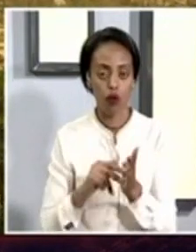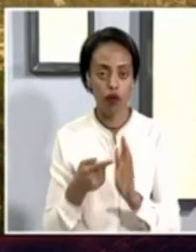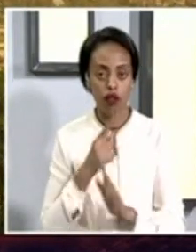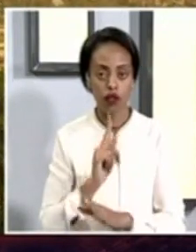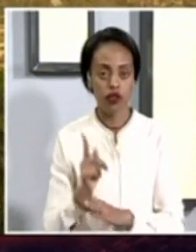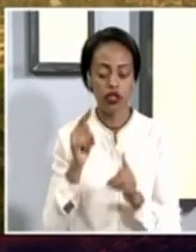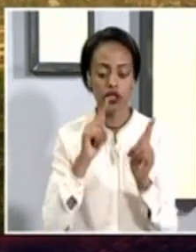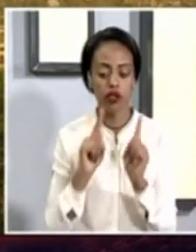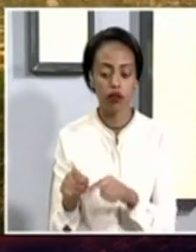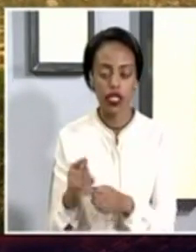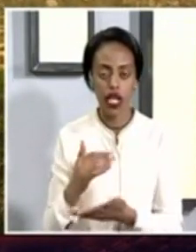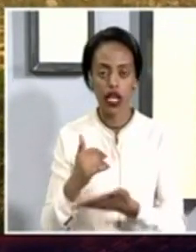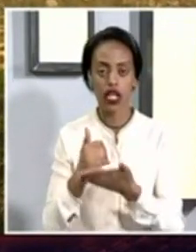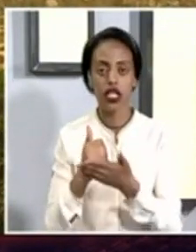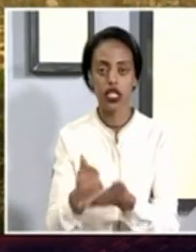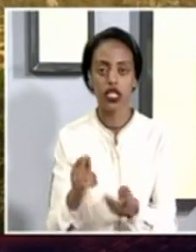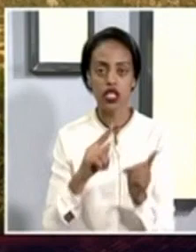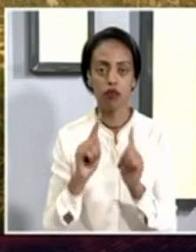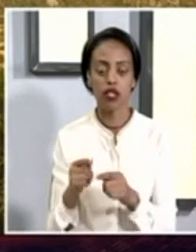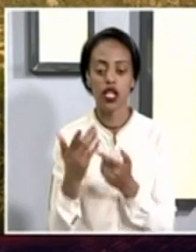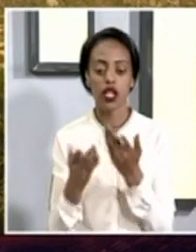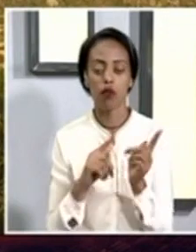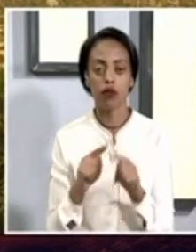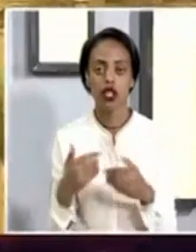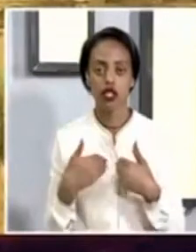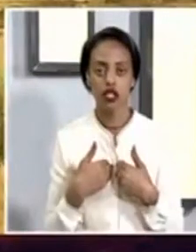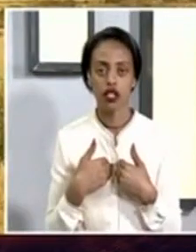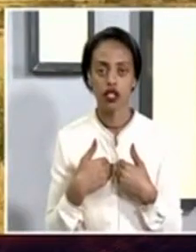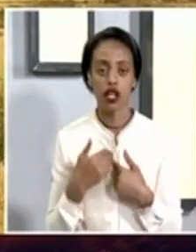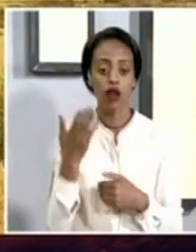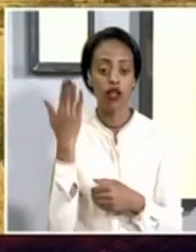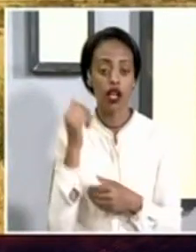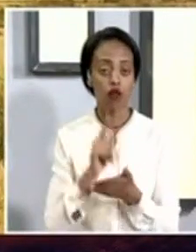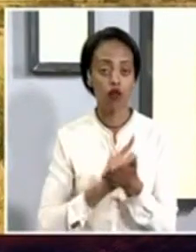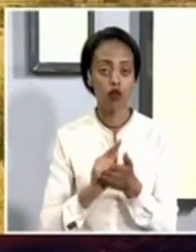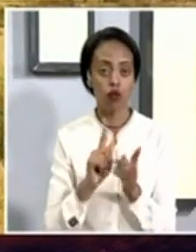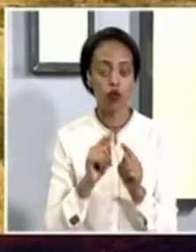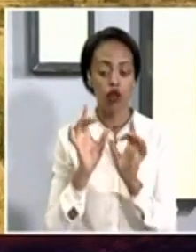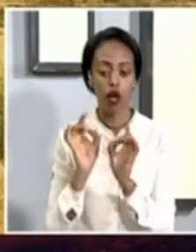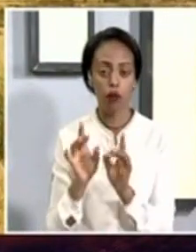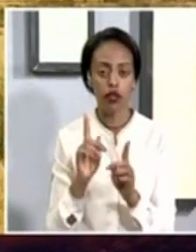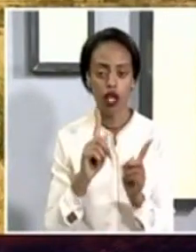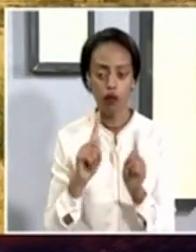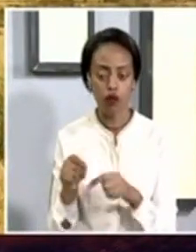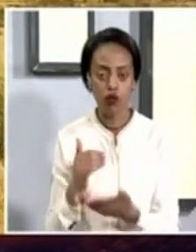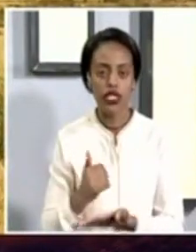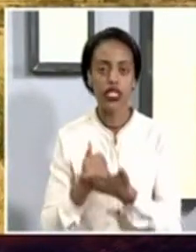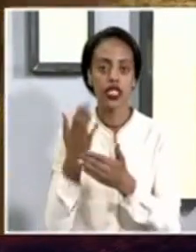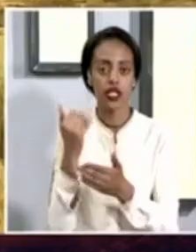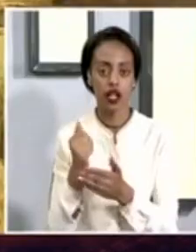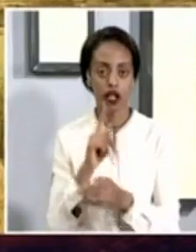ناوزي نحرستانا خن حجز كنا قلقل نهزونا انا مسينا لنا أبزا حالفة سمونون نعم بتاع مبسين حجزنا قلنا نعم استهزونا